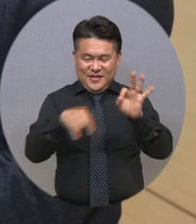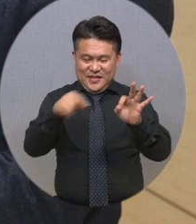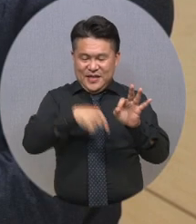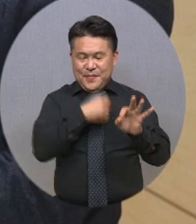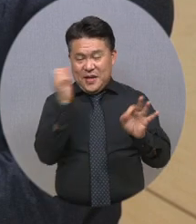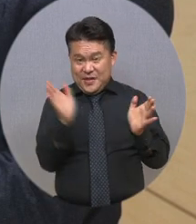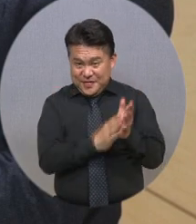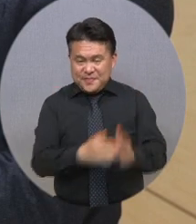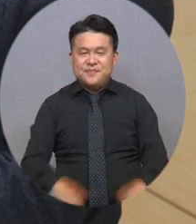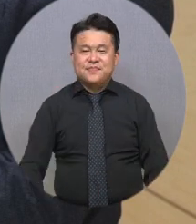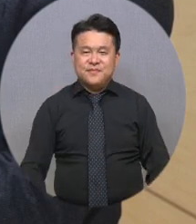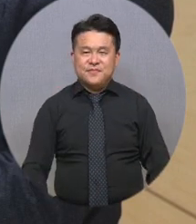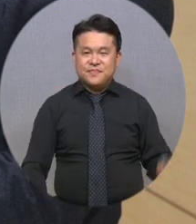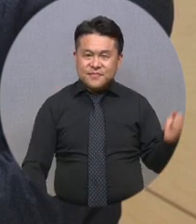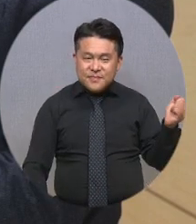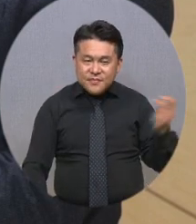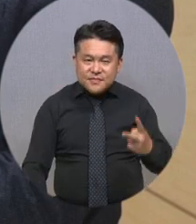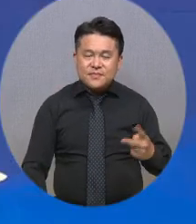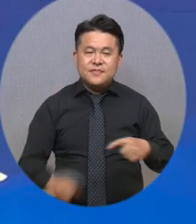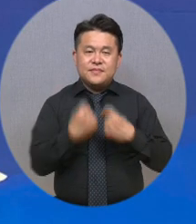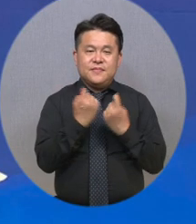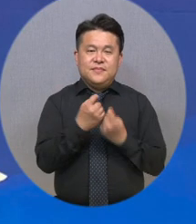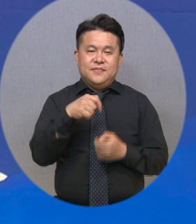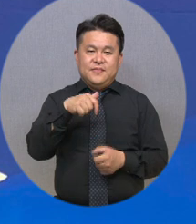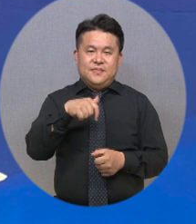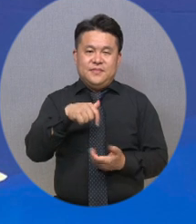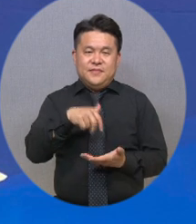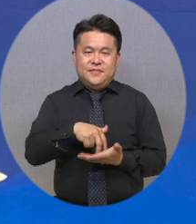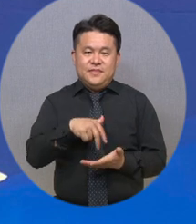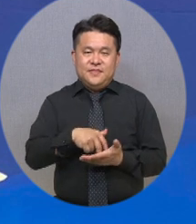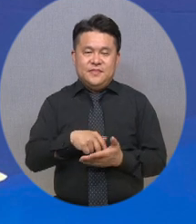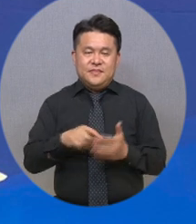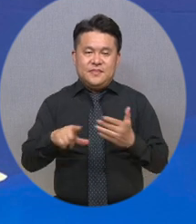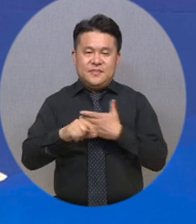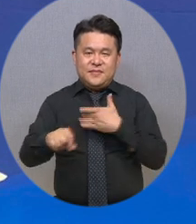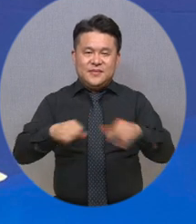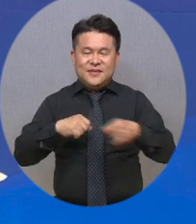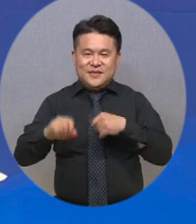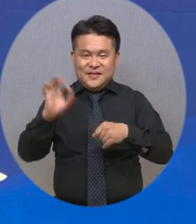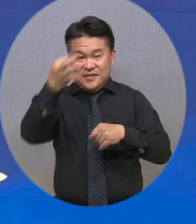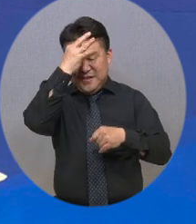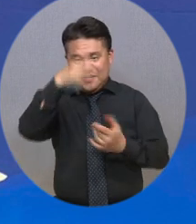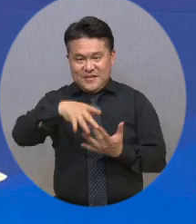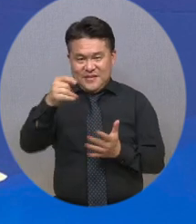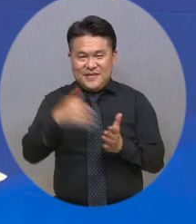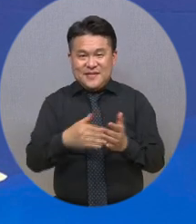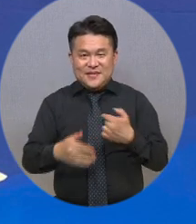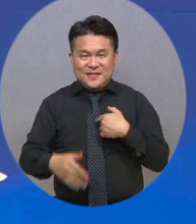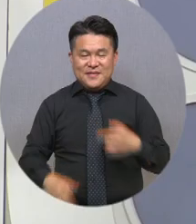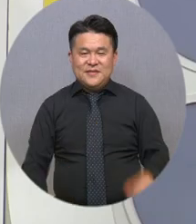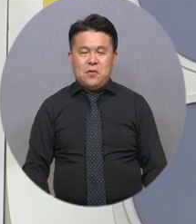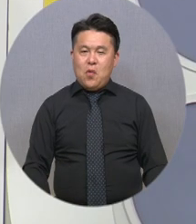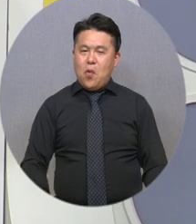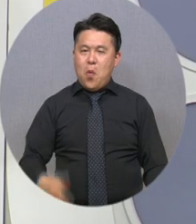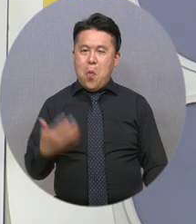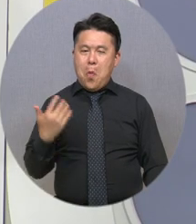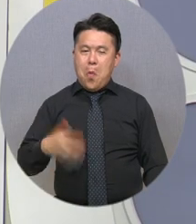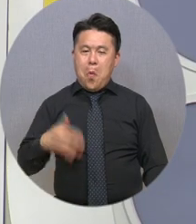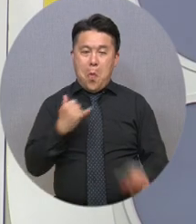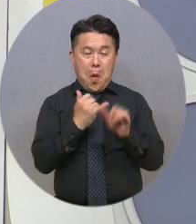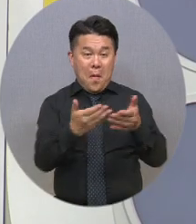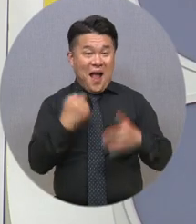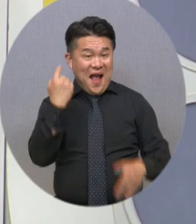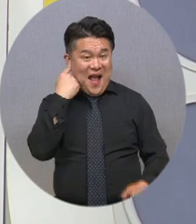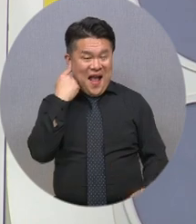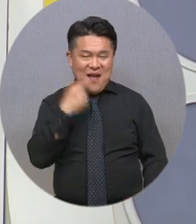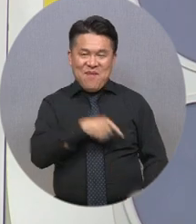됐고요. 또 개인적으로는 지방 행정 달인에 또 선정을 네. 됐습니다. 야, 어머 좀 상 받았다는